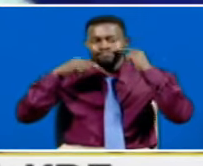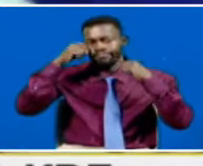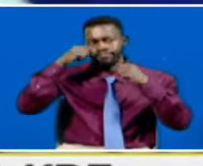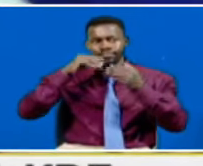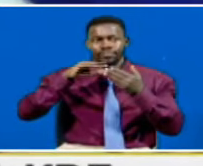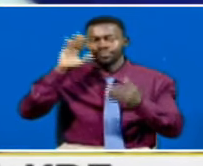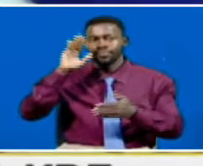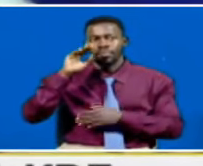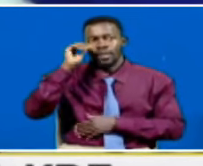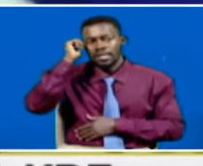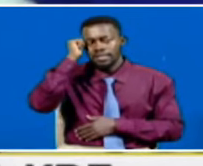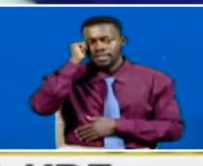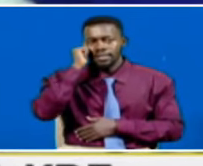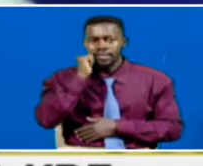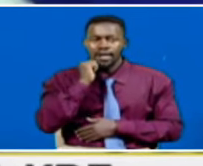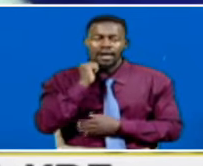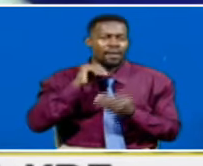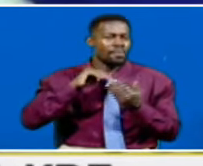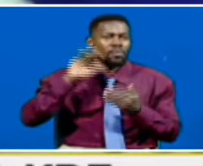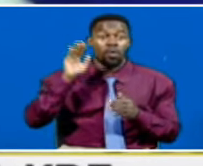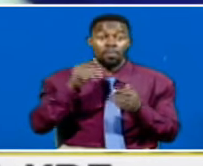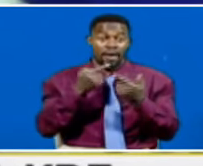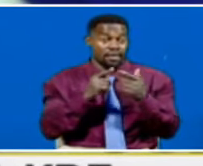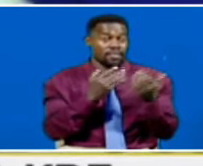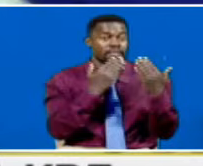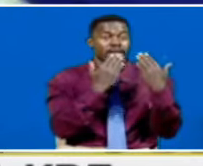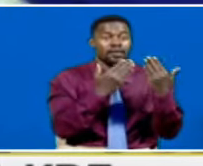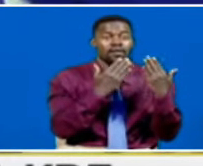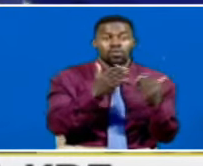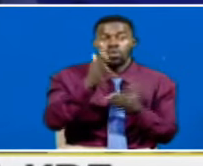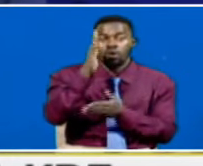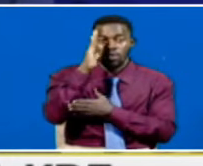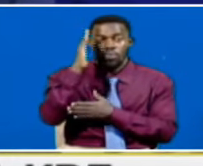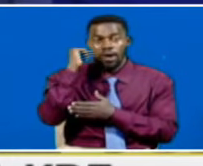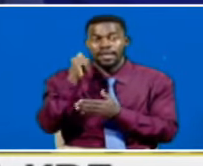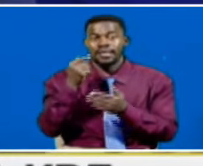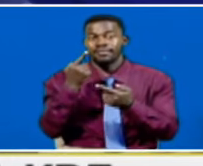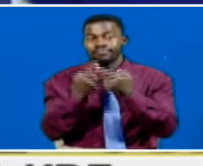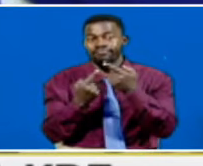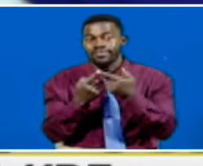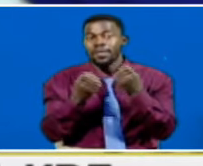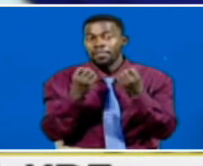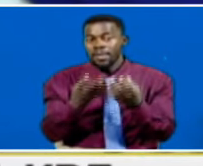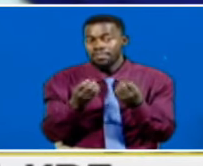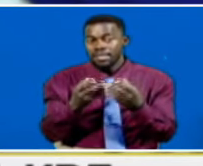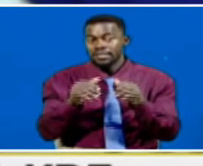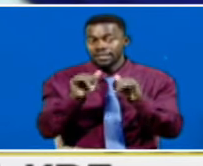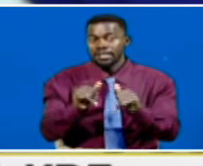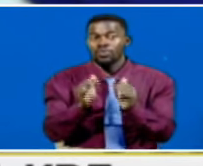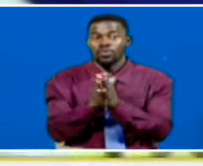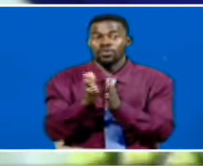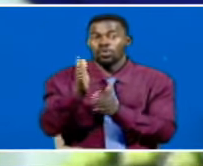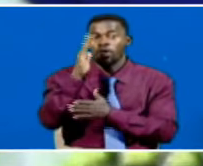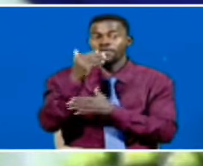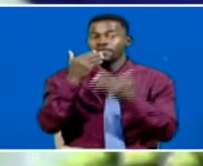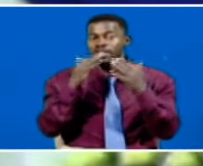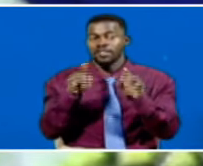are sad but thankful to God for the years he allowed you to be with us and for the many precious moments we